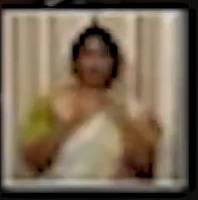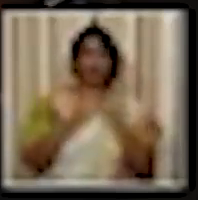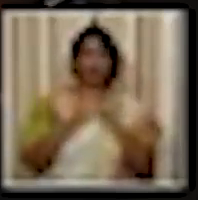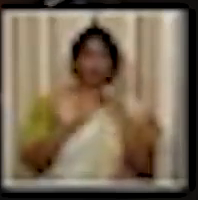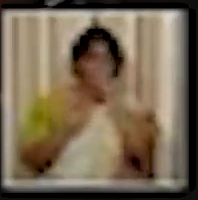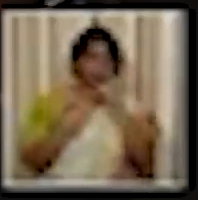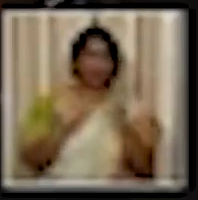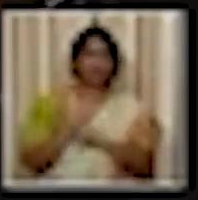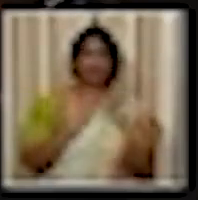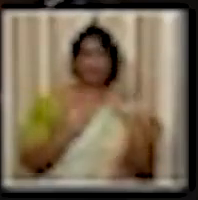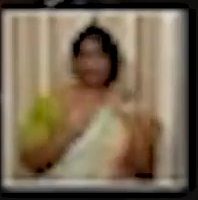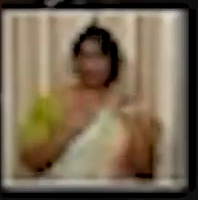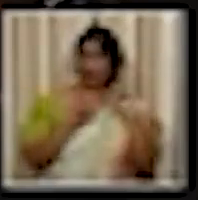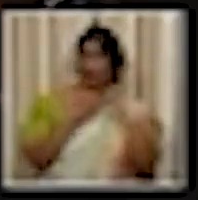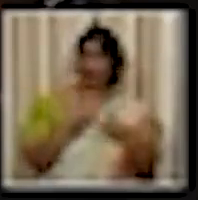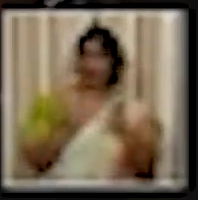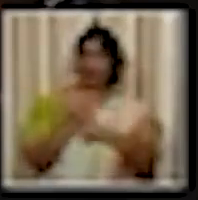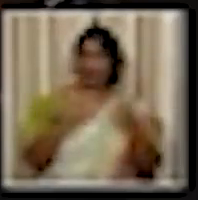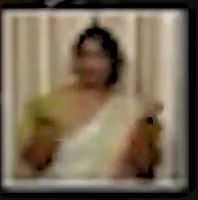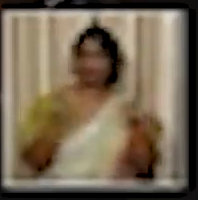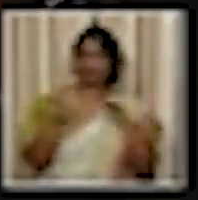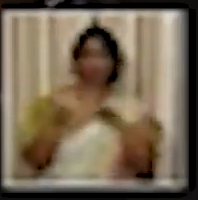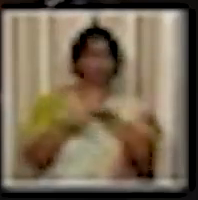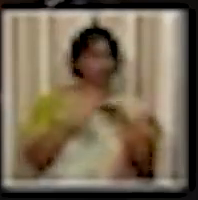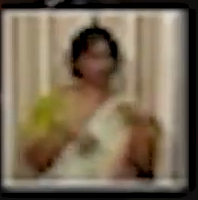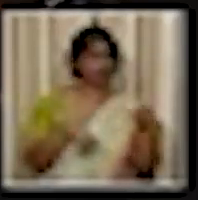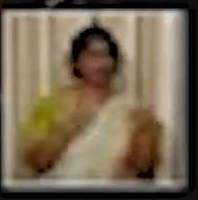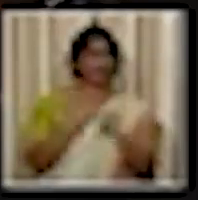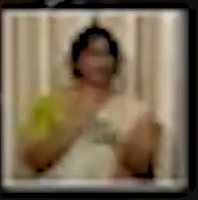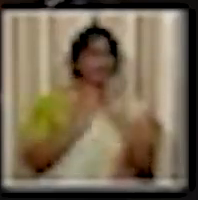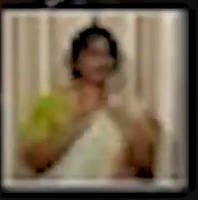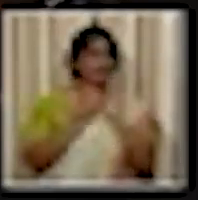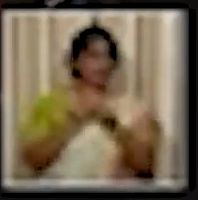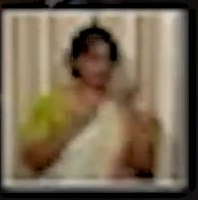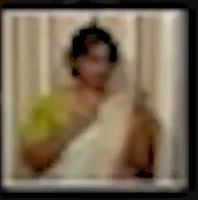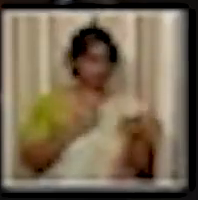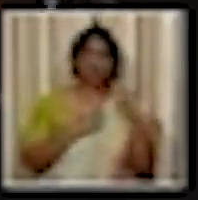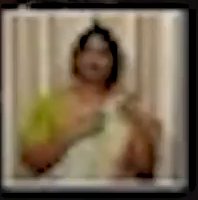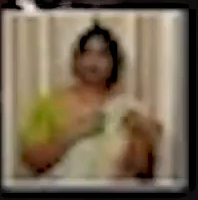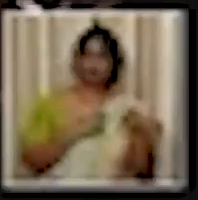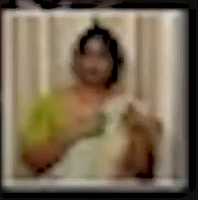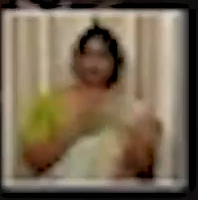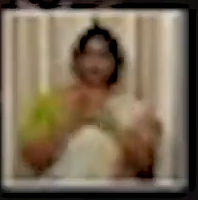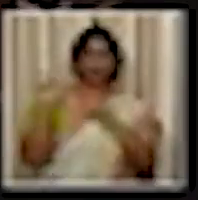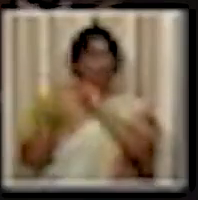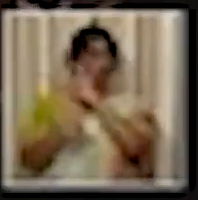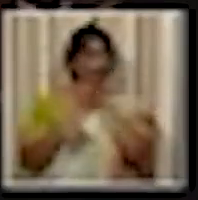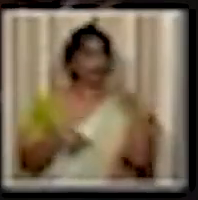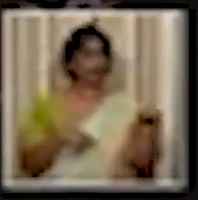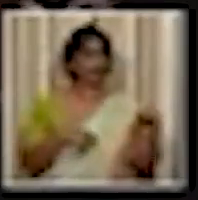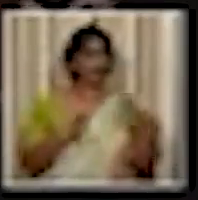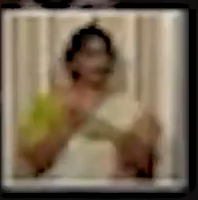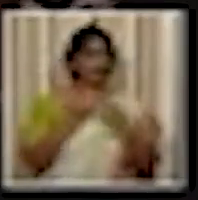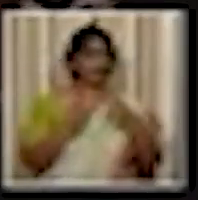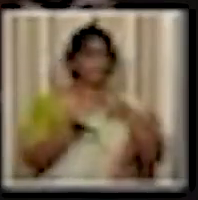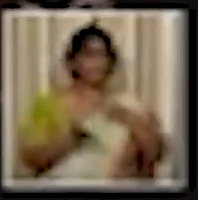එතකොට ඒ හා සමානම තමයි මැනින් මාකට් එකෙත් ඉඩකඩ ප්‍රමාණය 125,000කට දීලා තියෙන්නේ. ඒ කියන්නේ චාම්ස් එක 175,000යි මැනින් මාකට් එක